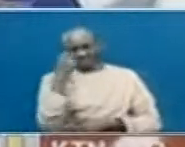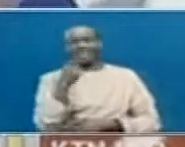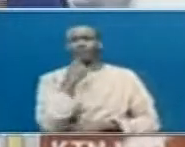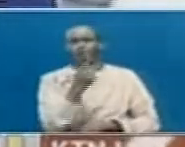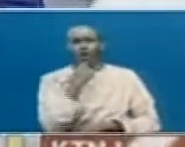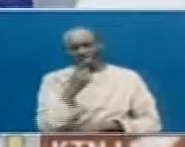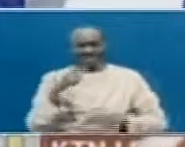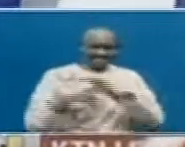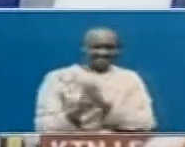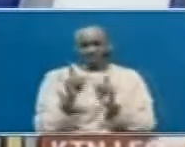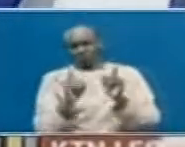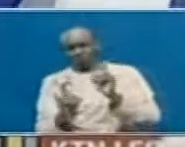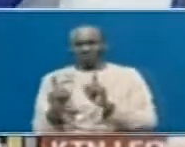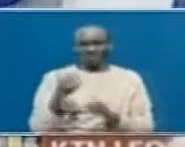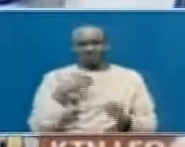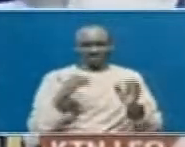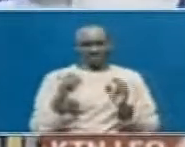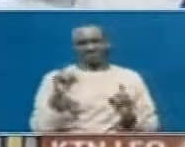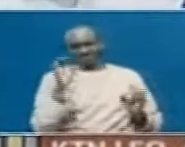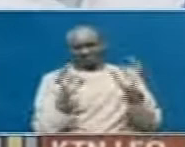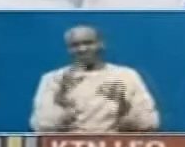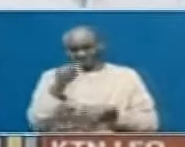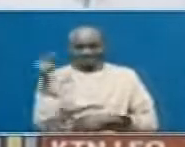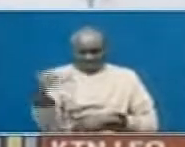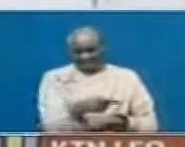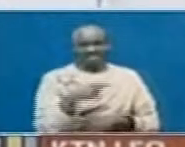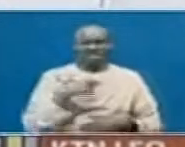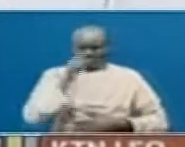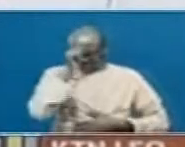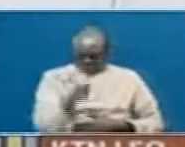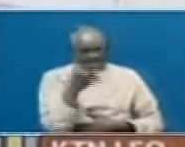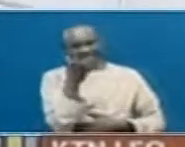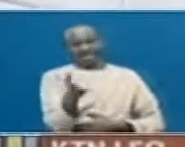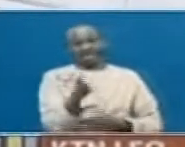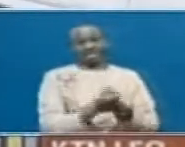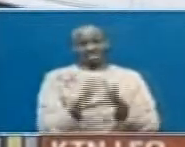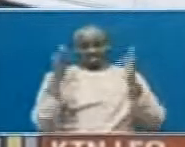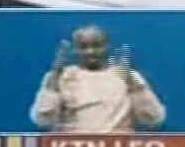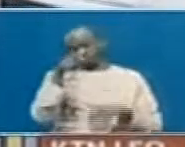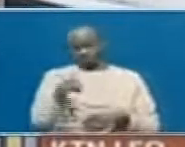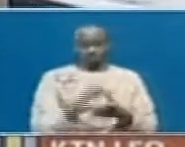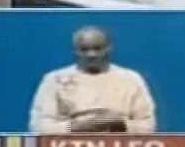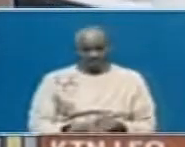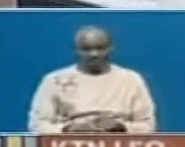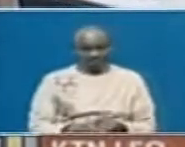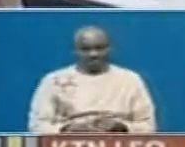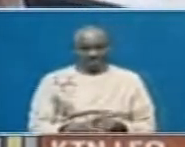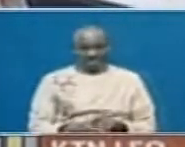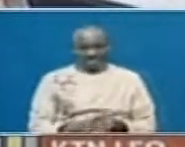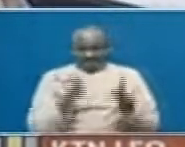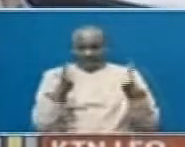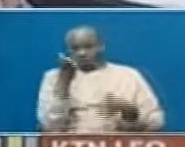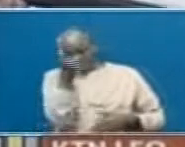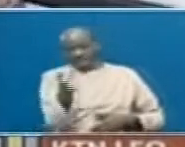Daniel Arap Moi ambaye ndiye hasa atakayekuwa mgeni wa heshima katika sherehe za leo. Basi